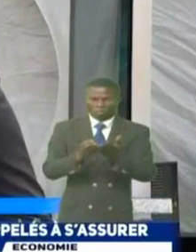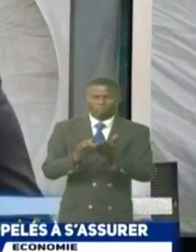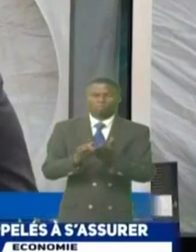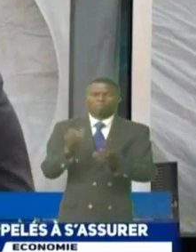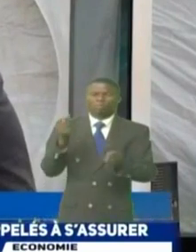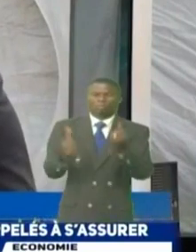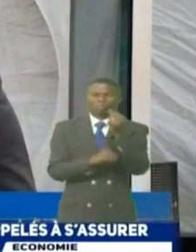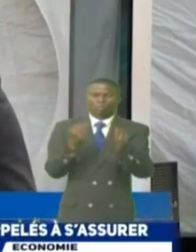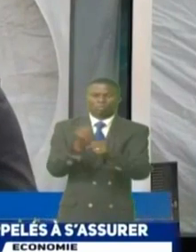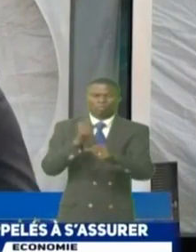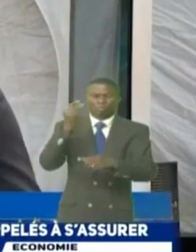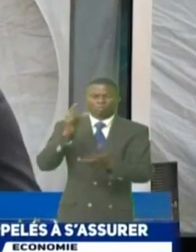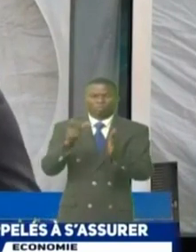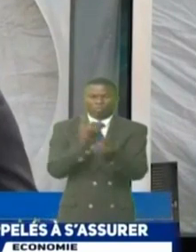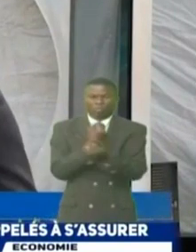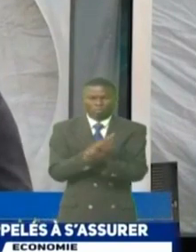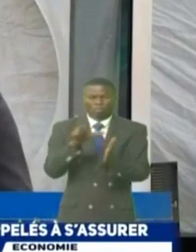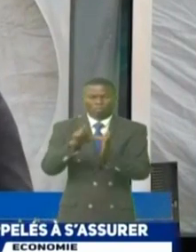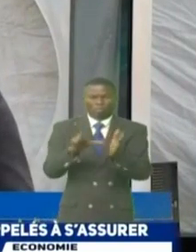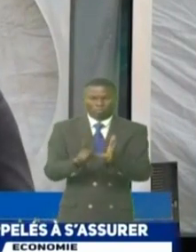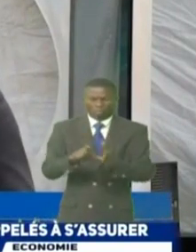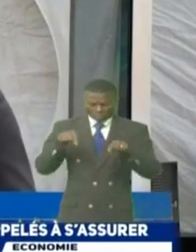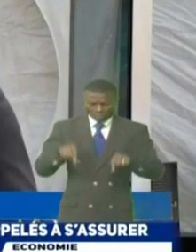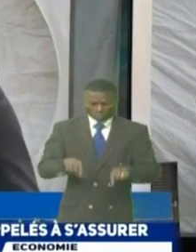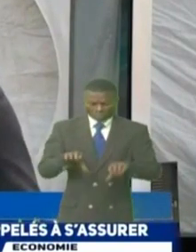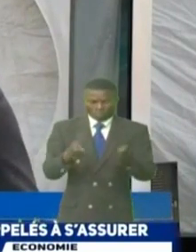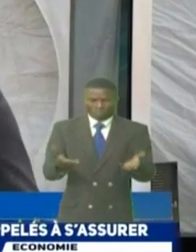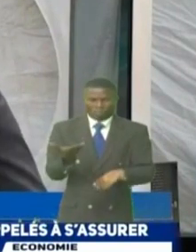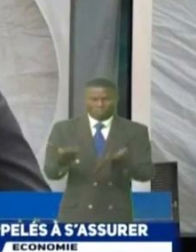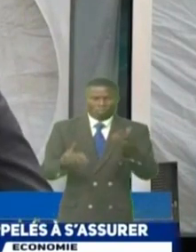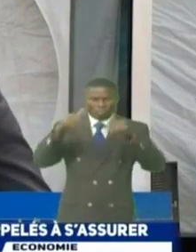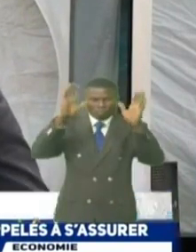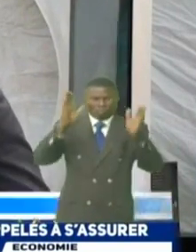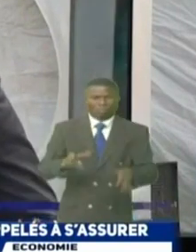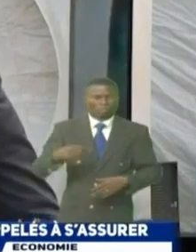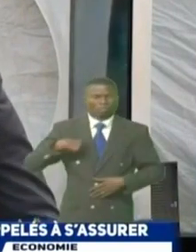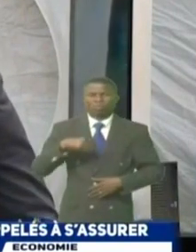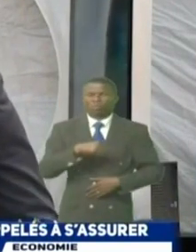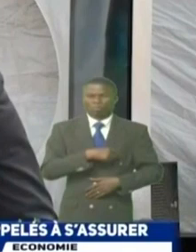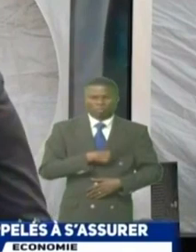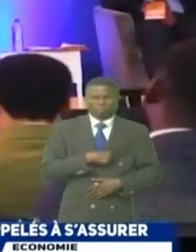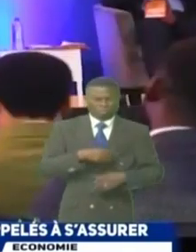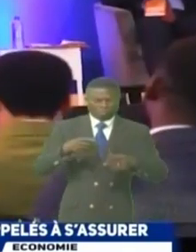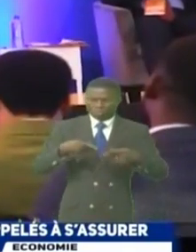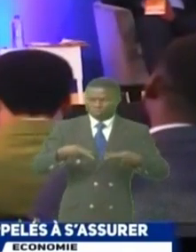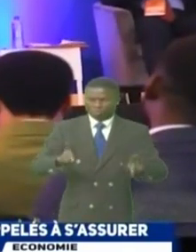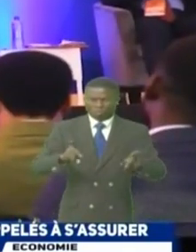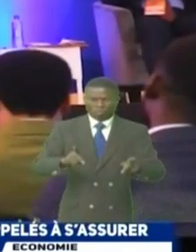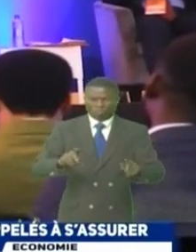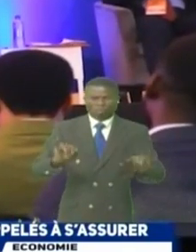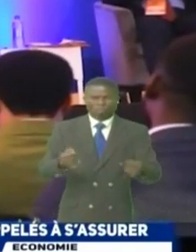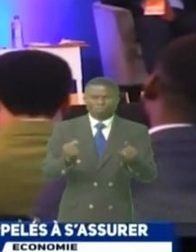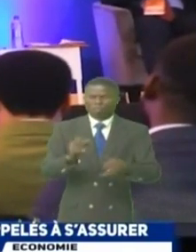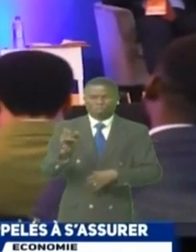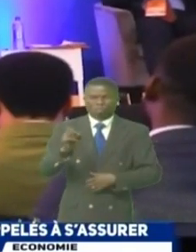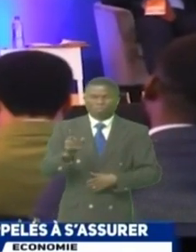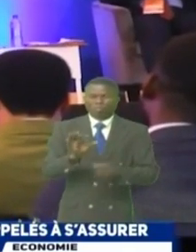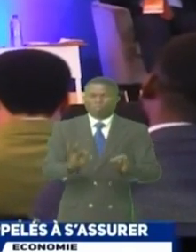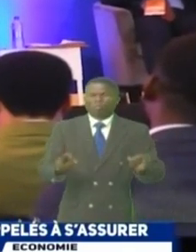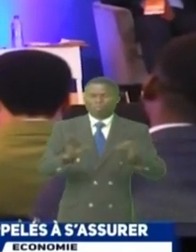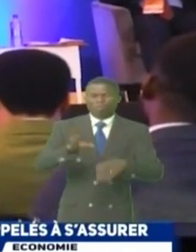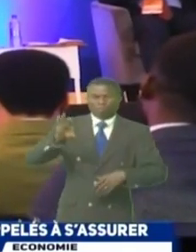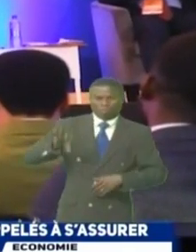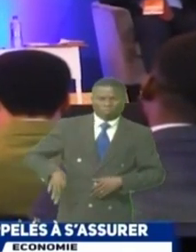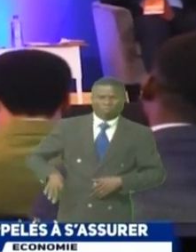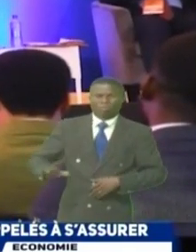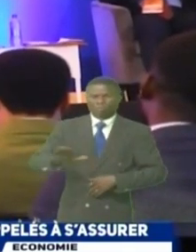de respecter la loi, de s'assurer en République démocratique du Congo. Et nous, nous ne pouvons pas laisser cette instruction qui est importante pour l'intérêt du pays, pour le